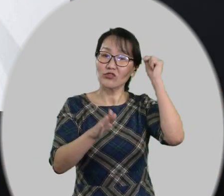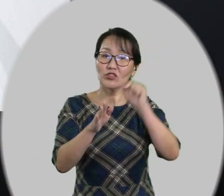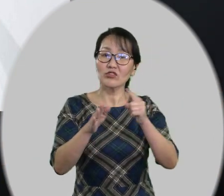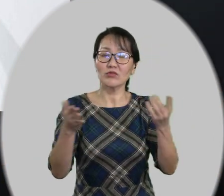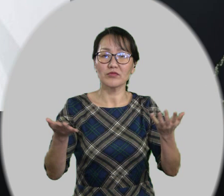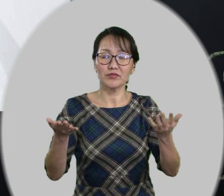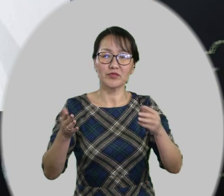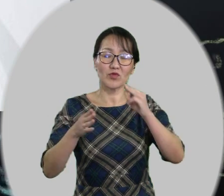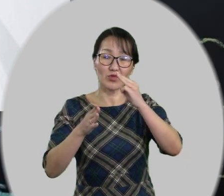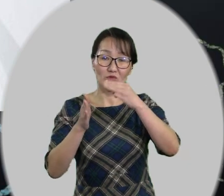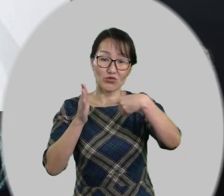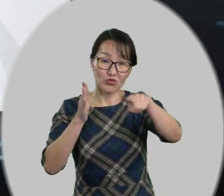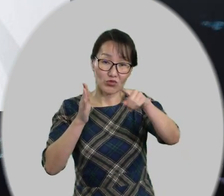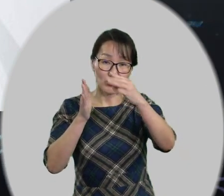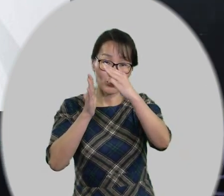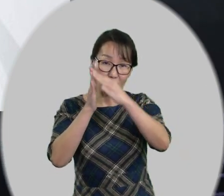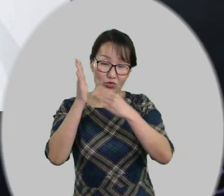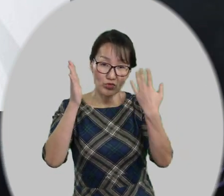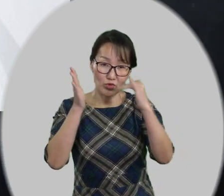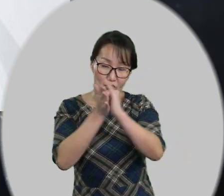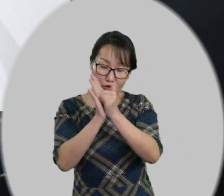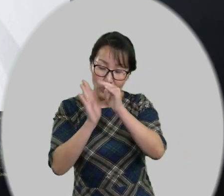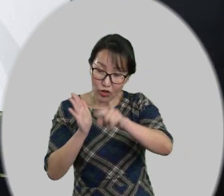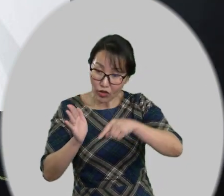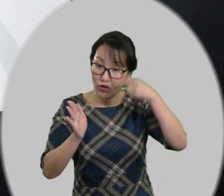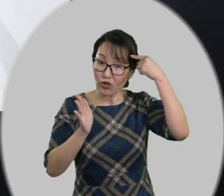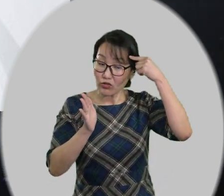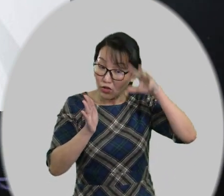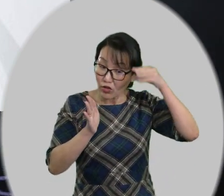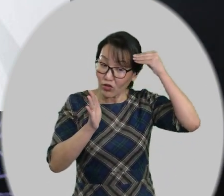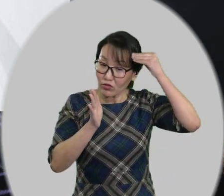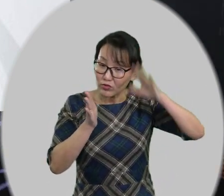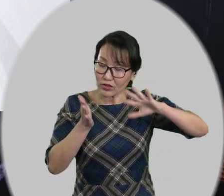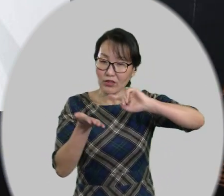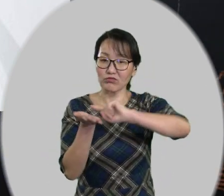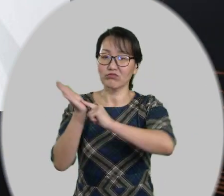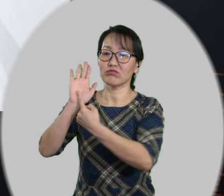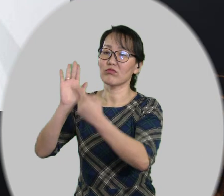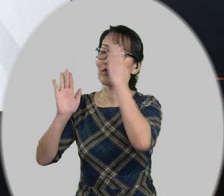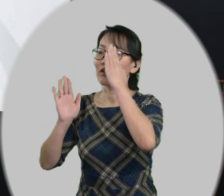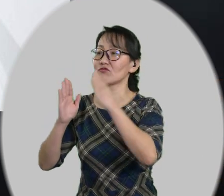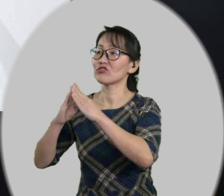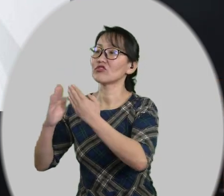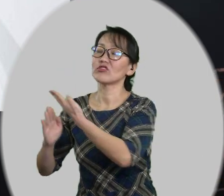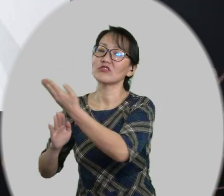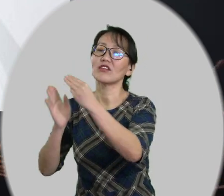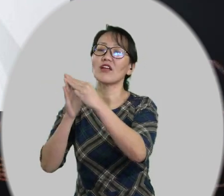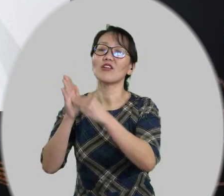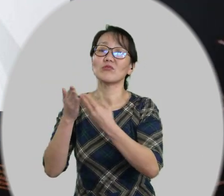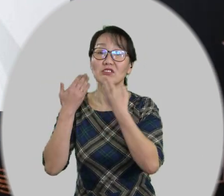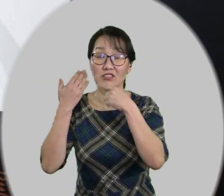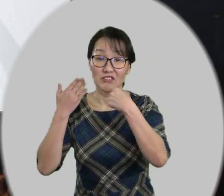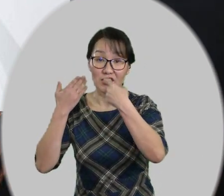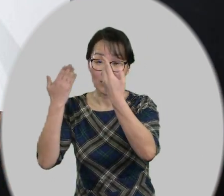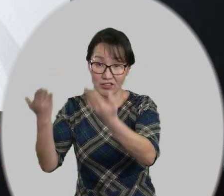бол тухайн шүлгийн утгыг ойлгосноо бусдын өмнө тодорхой ярих, гэрийнхэндээ ярьж өгөөрөө. За